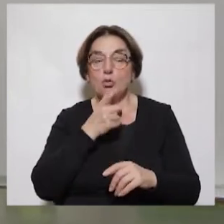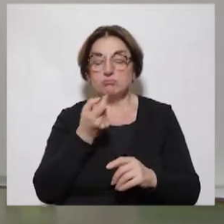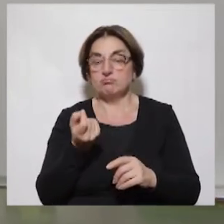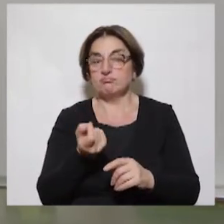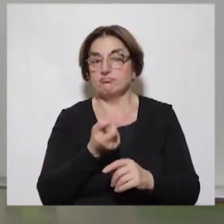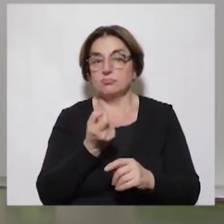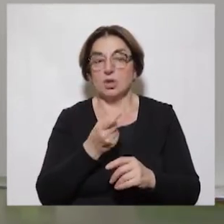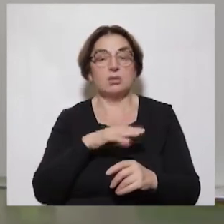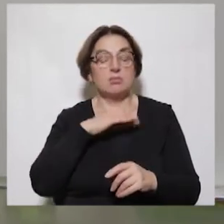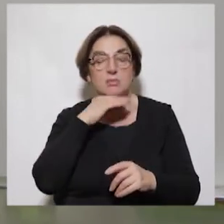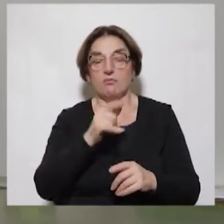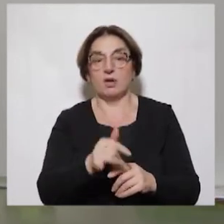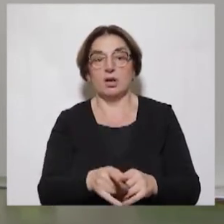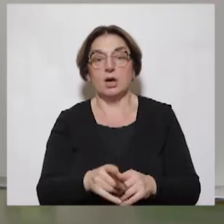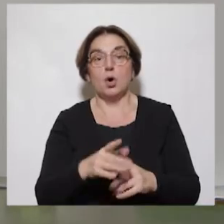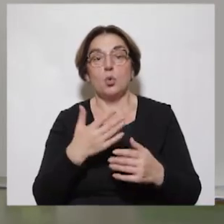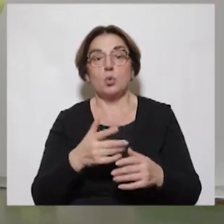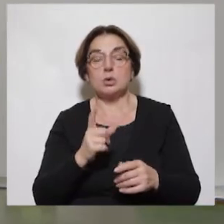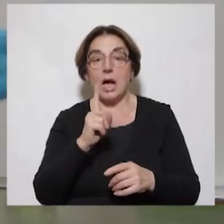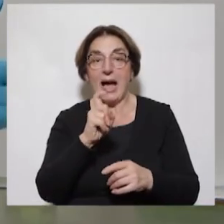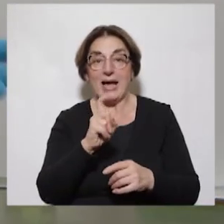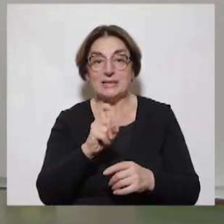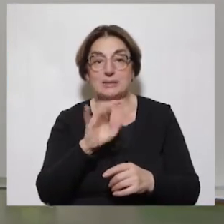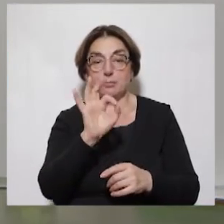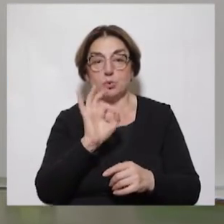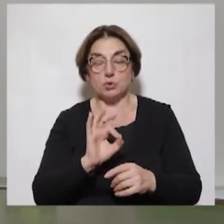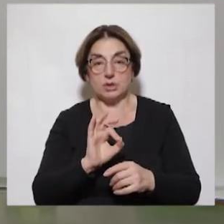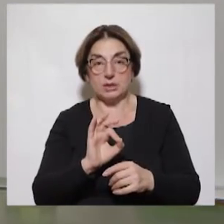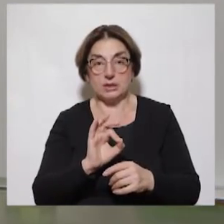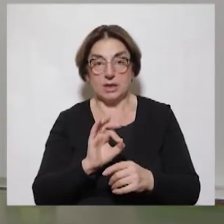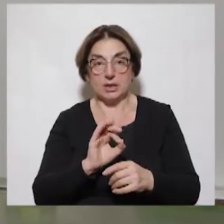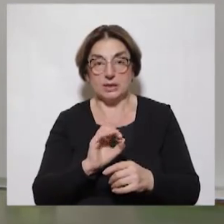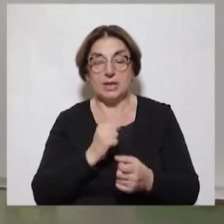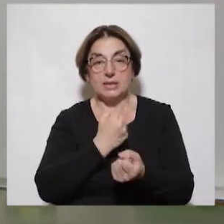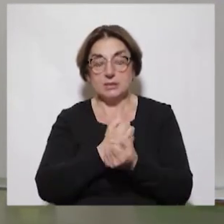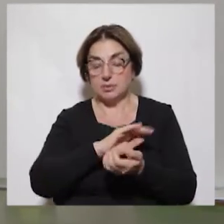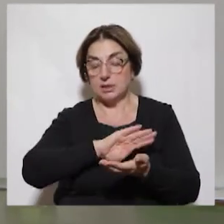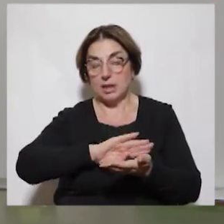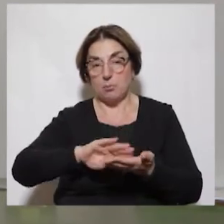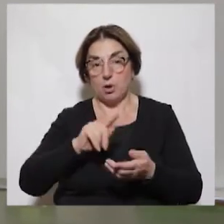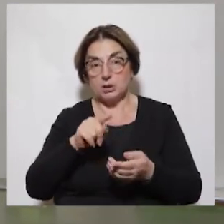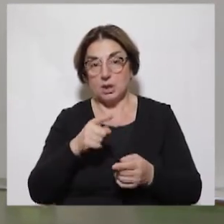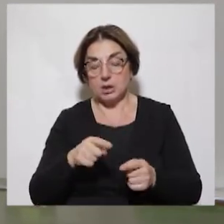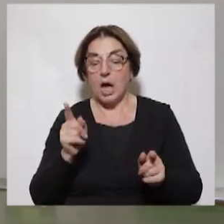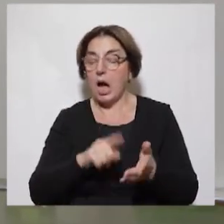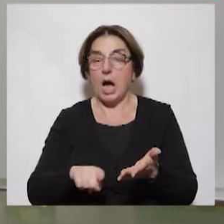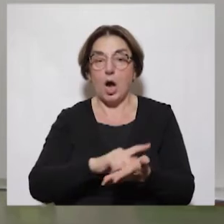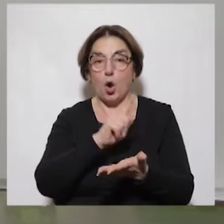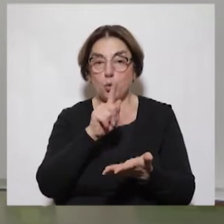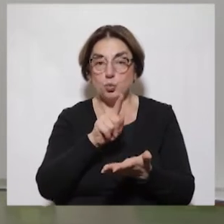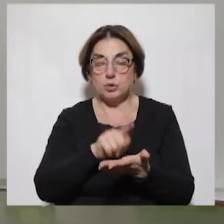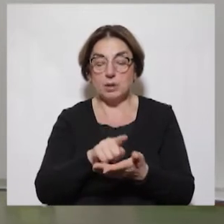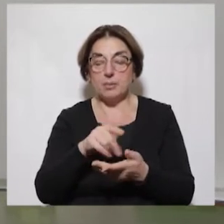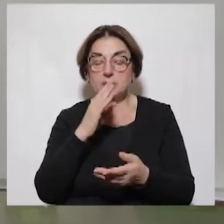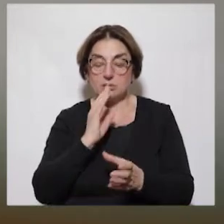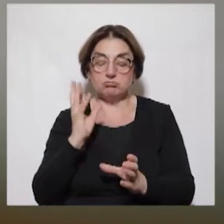მცირე რაოდენობის დანადგარი უძლებს მას. მაგრამ როგორც კი 100%-იანი სპირტი გამოიხდება, მალევე ხდება მასზე წყლის შეერთება. ის